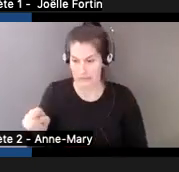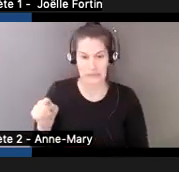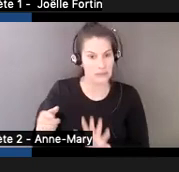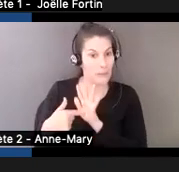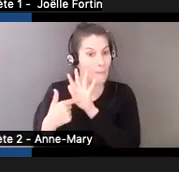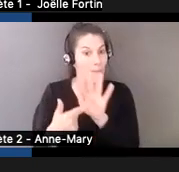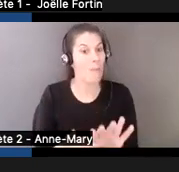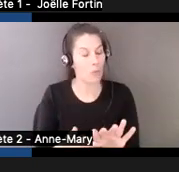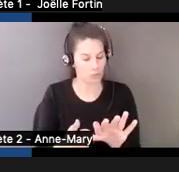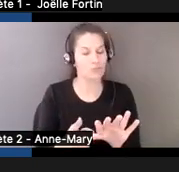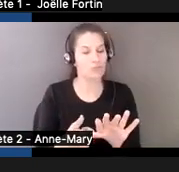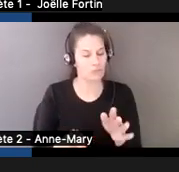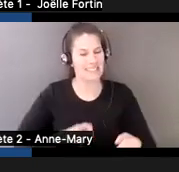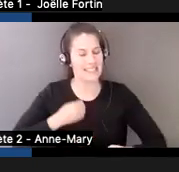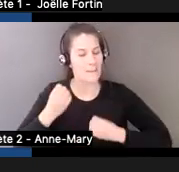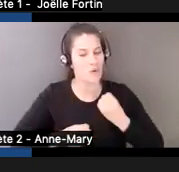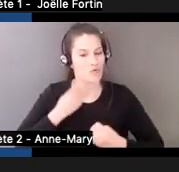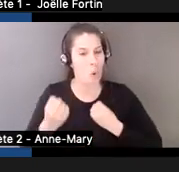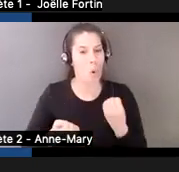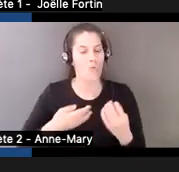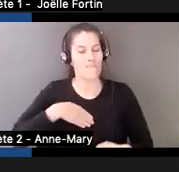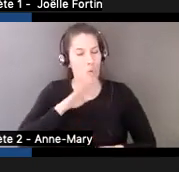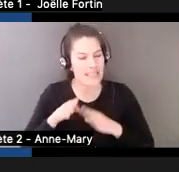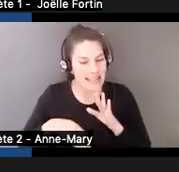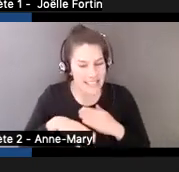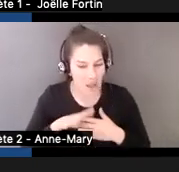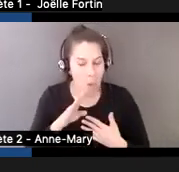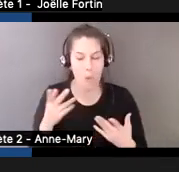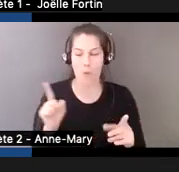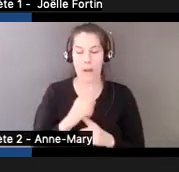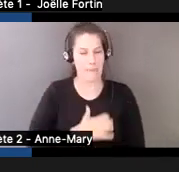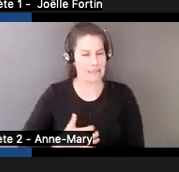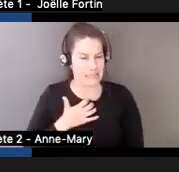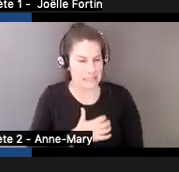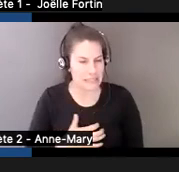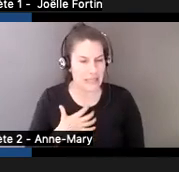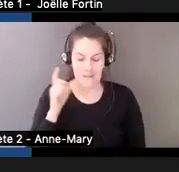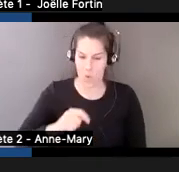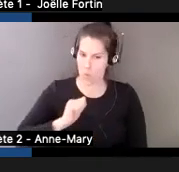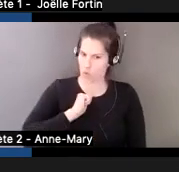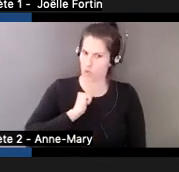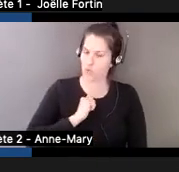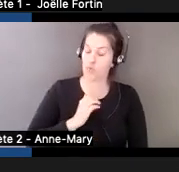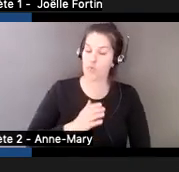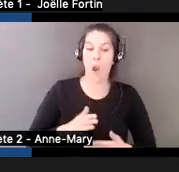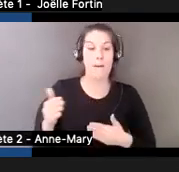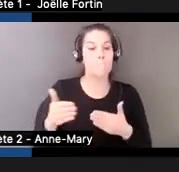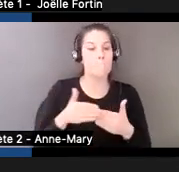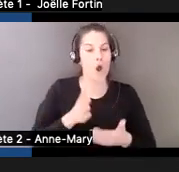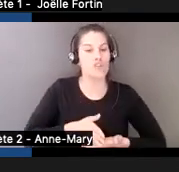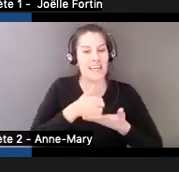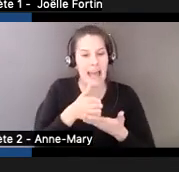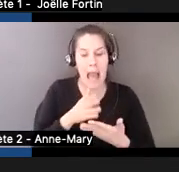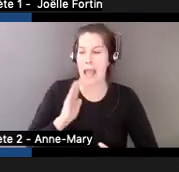une frustration, une anxiété. C'est à nous, comme intervenants, proches aidants, de prendre le temps de